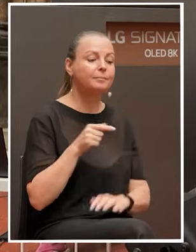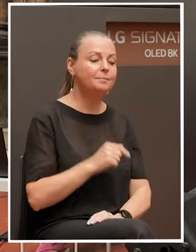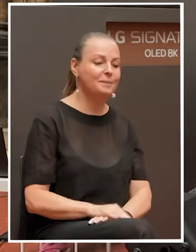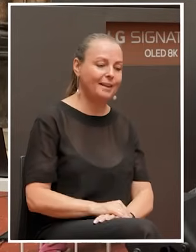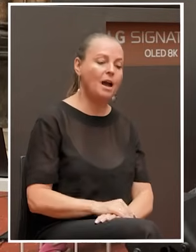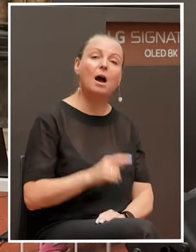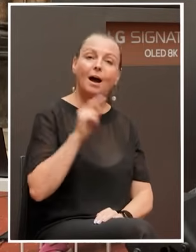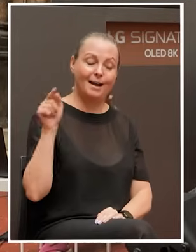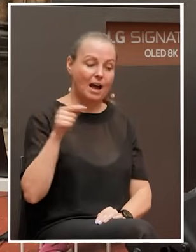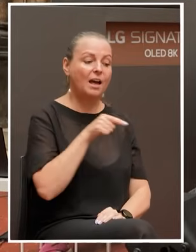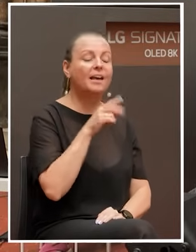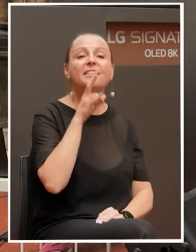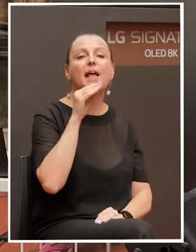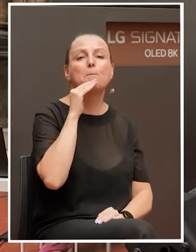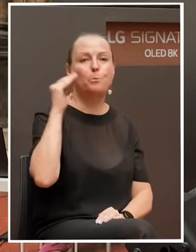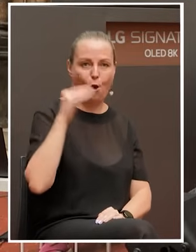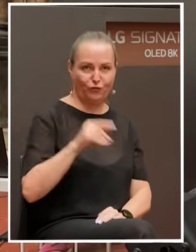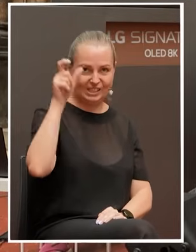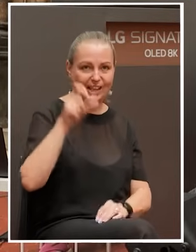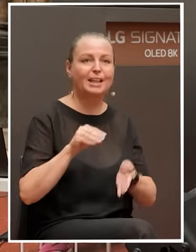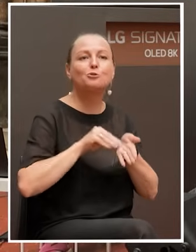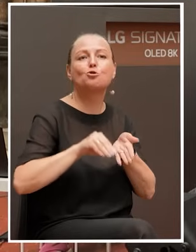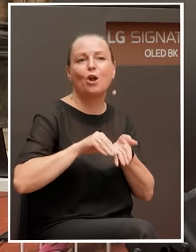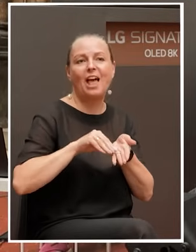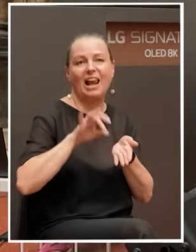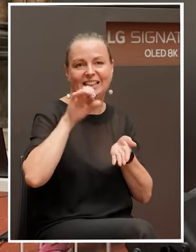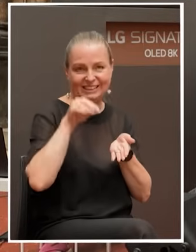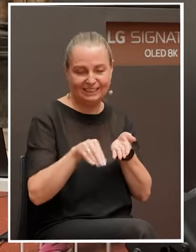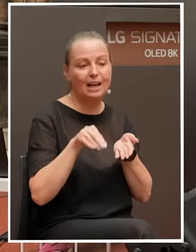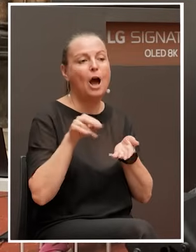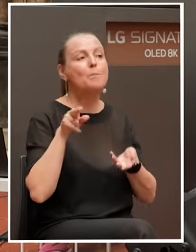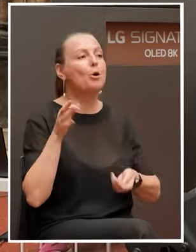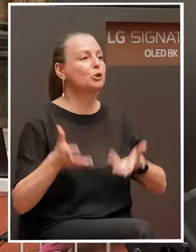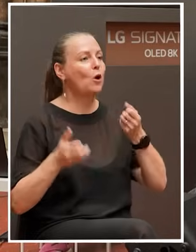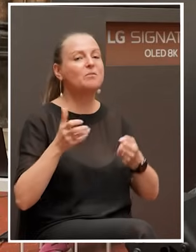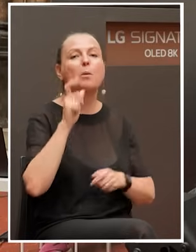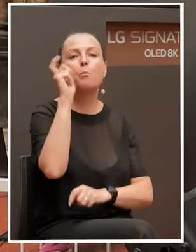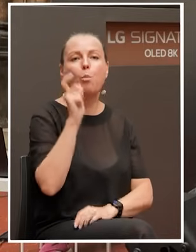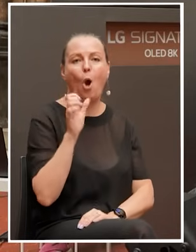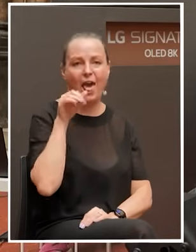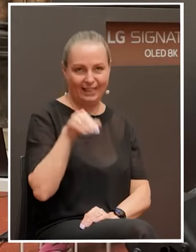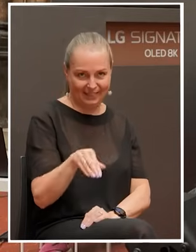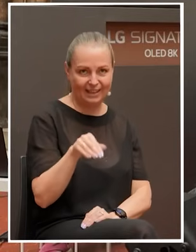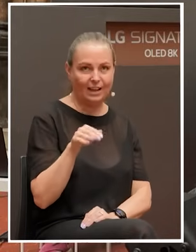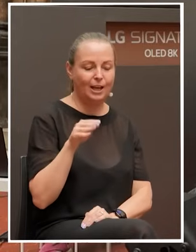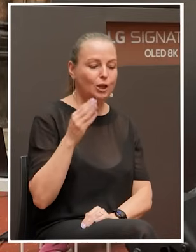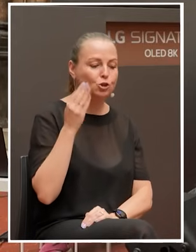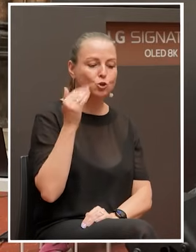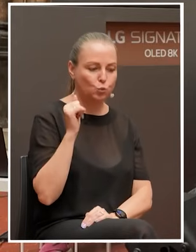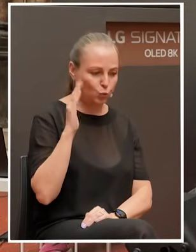непрофессиональный рецензент, журналист и по совместительству поэт Владимир